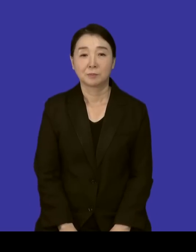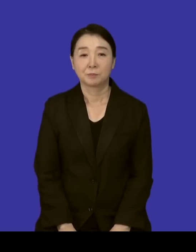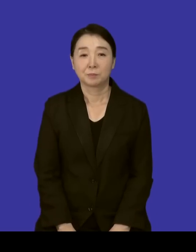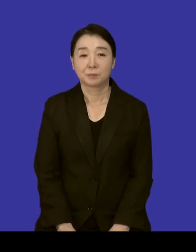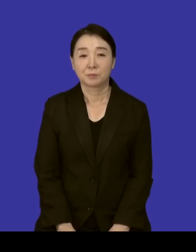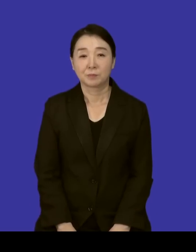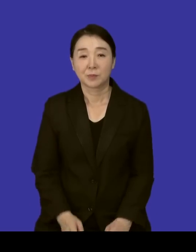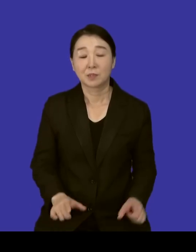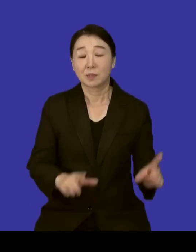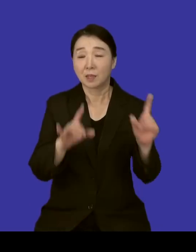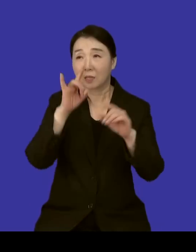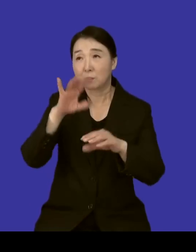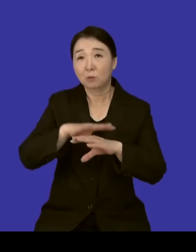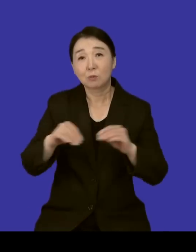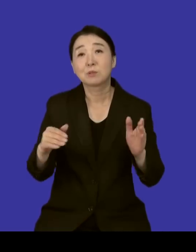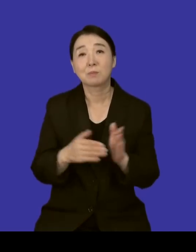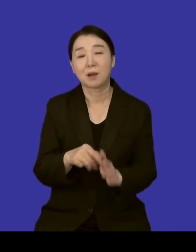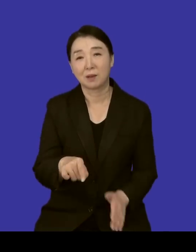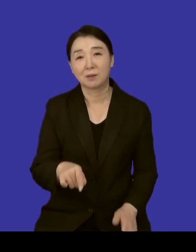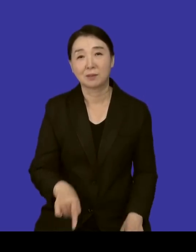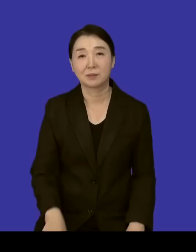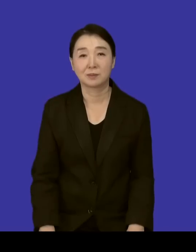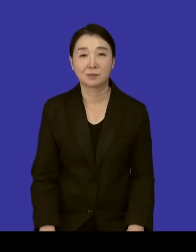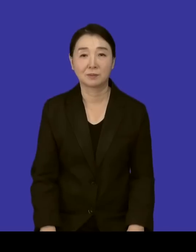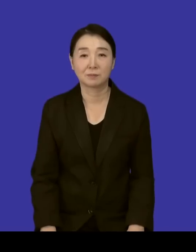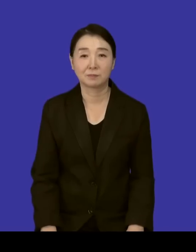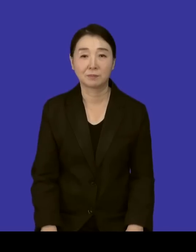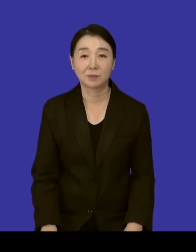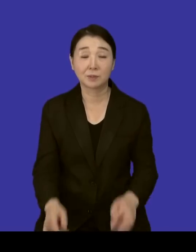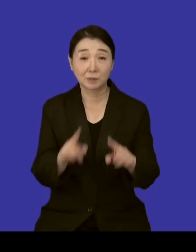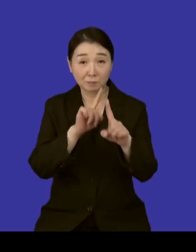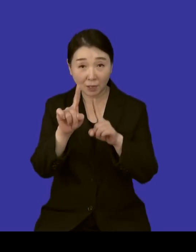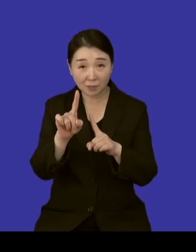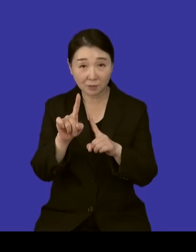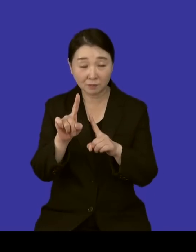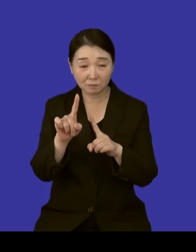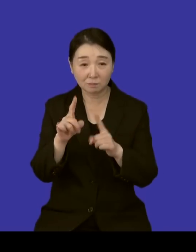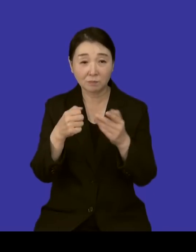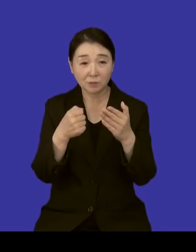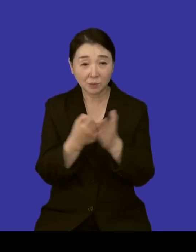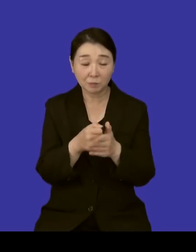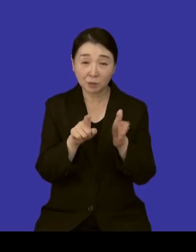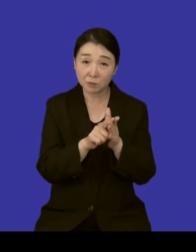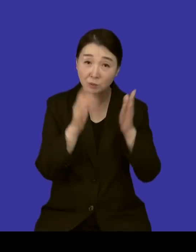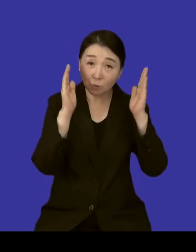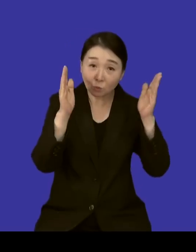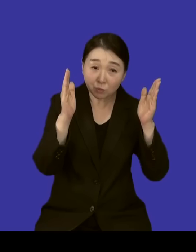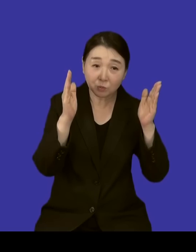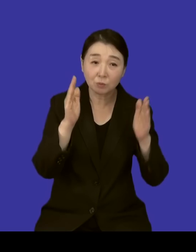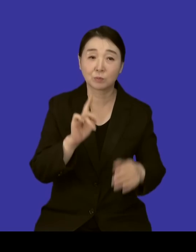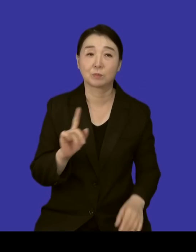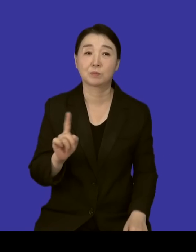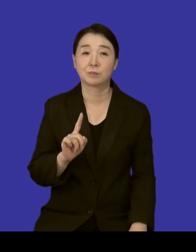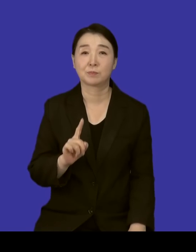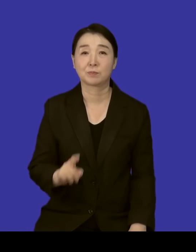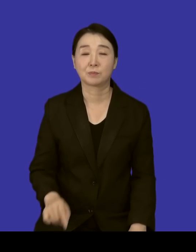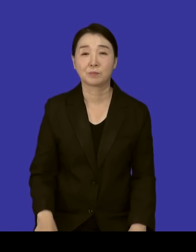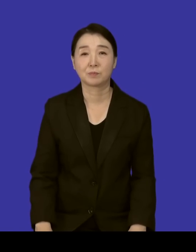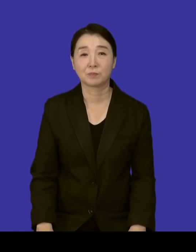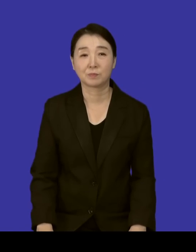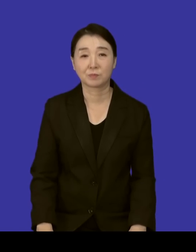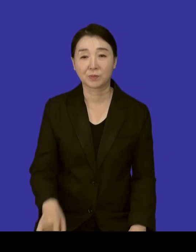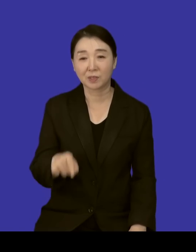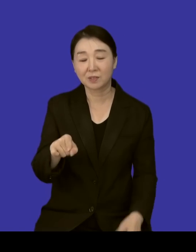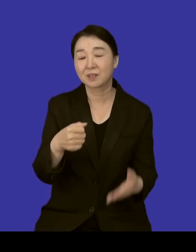그래서 내 삶의 궁금증이 다 거기에 답이 있었구나. 그렇죠. 그러면 그 말씀 때문에 결국 이제 신학도 공부하시게 된 거예요? 그 후에? 뭐 이제 그것 때문에